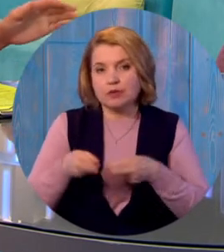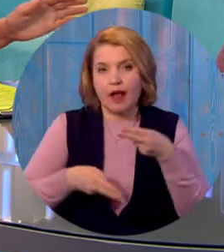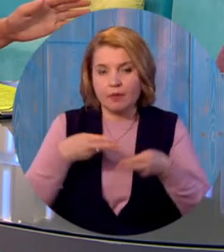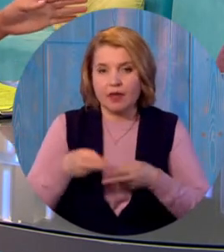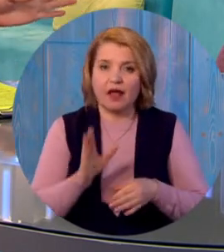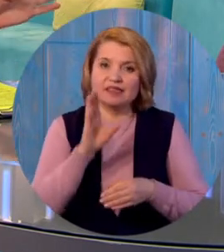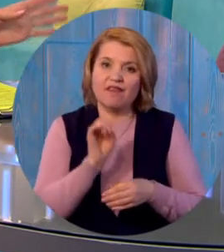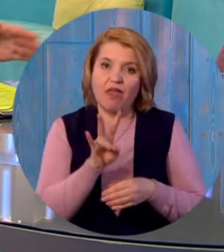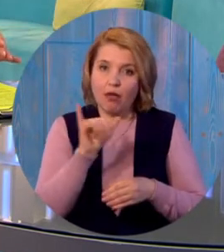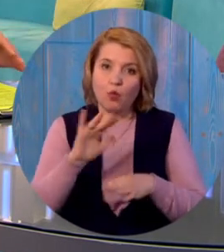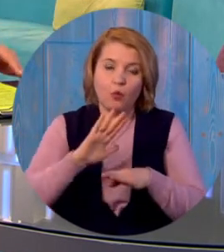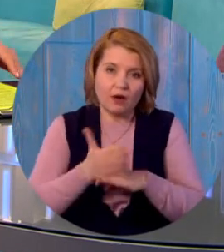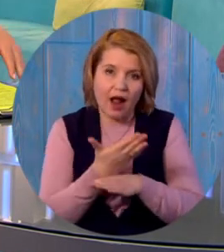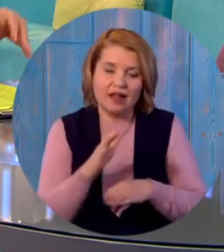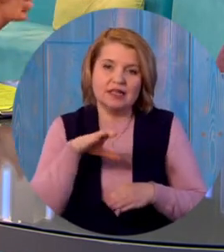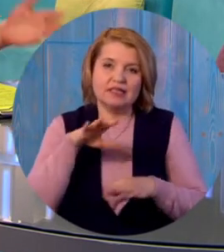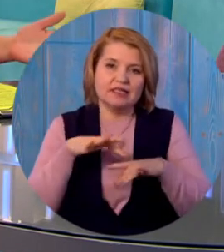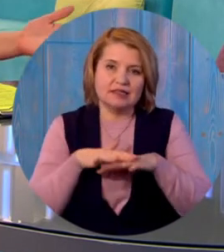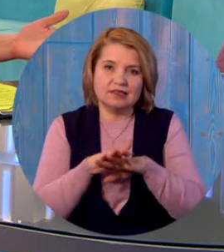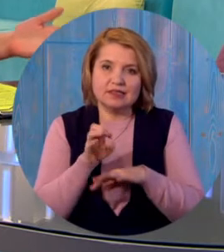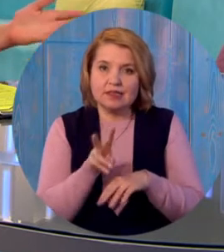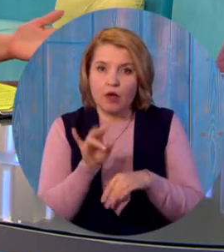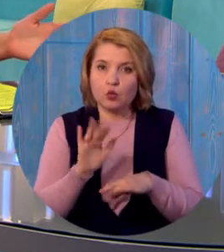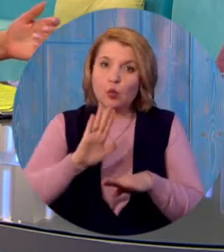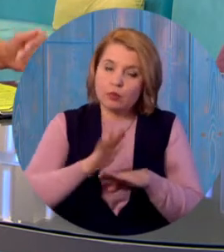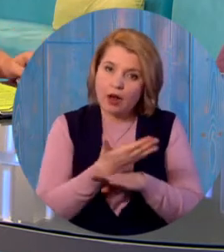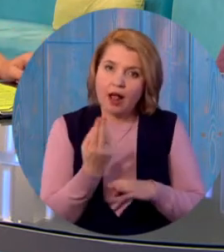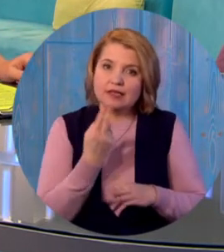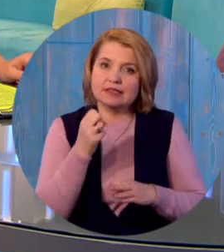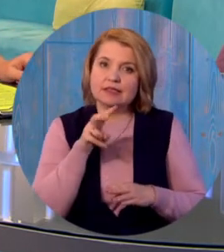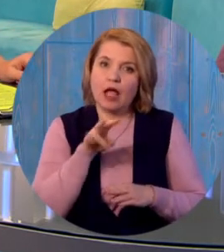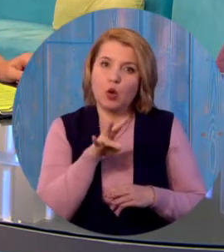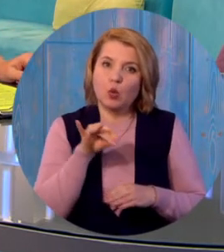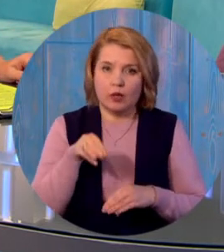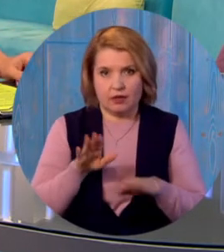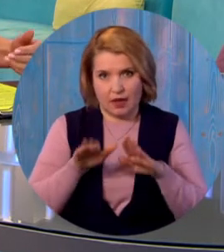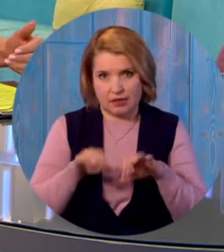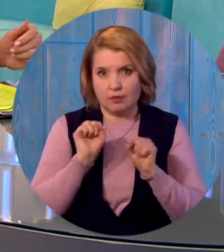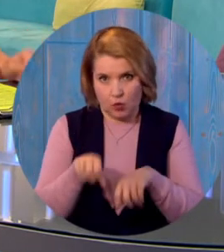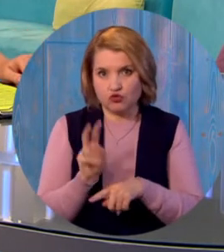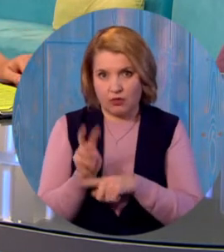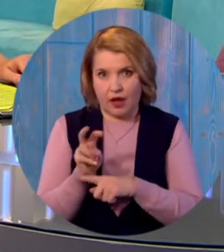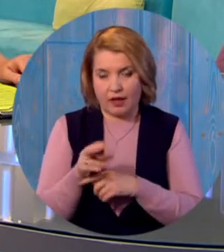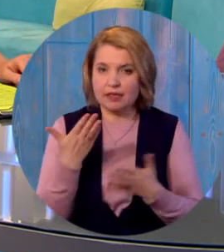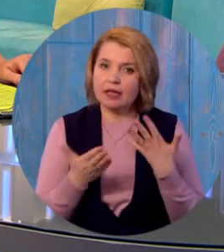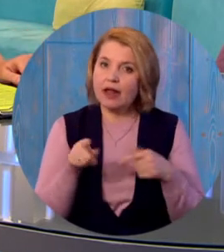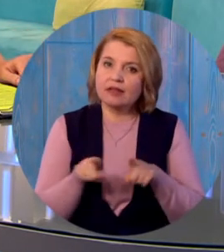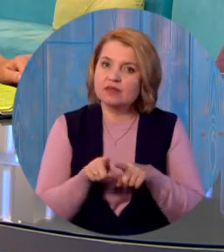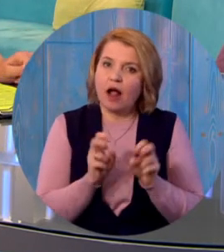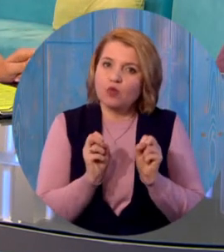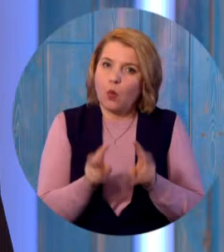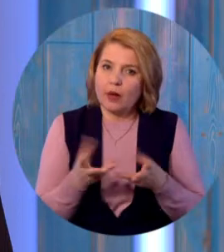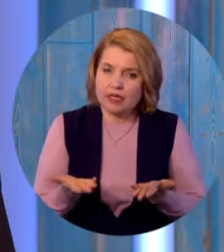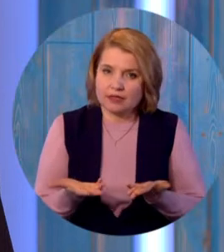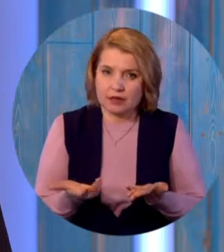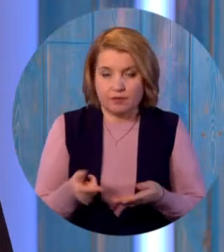вену убрали больные, сеточки убрали, ну, целлюлит остался. Можно ходить или все-таки это все равно риск для твоих? Нет, это